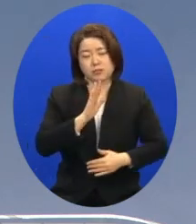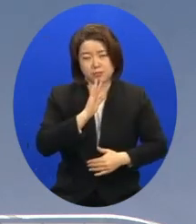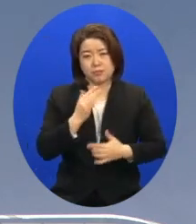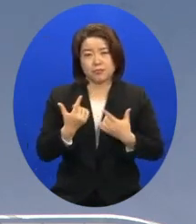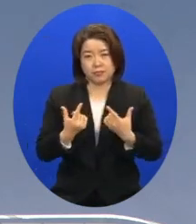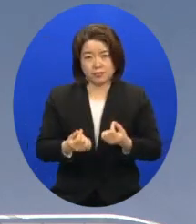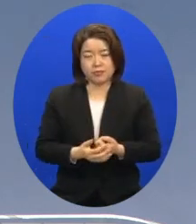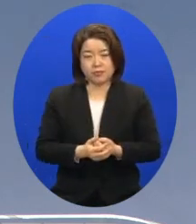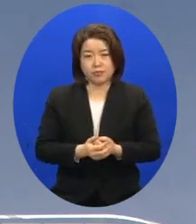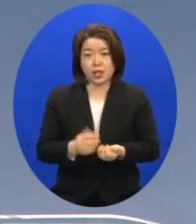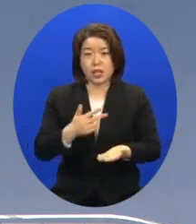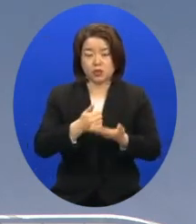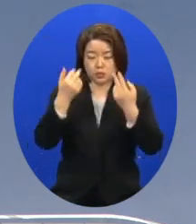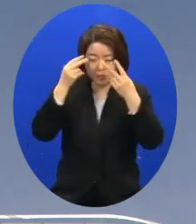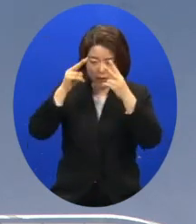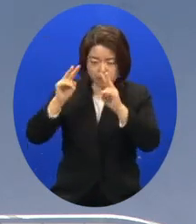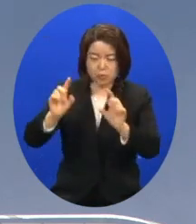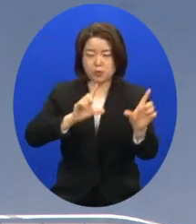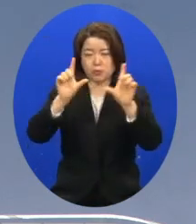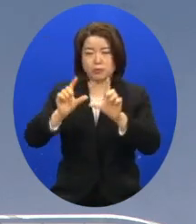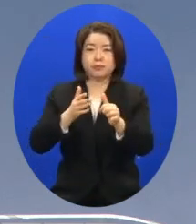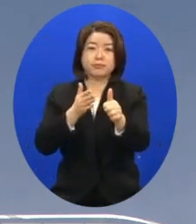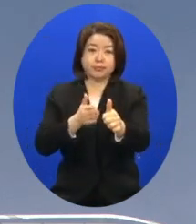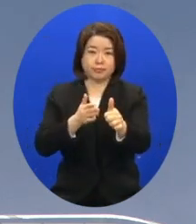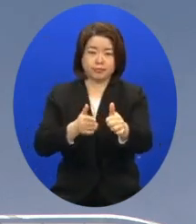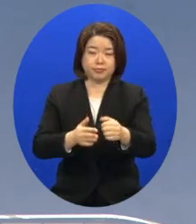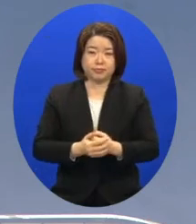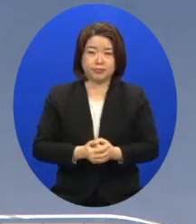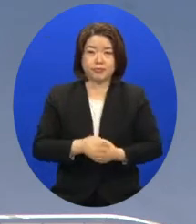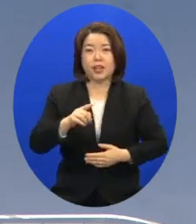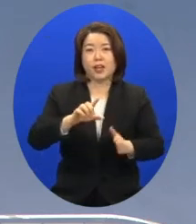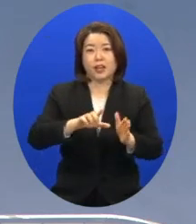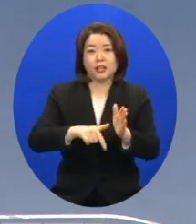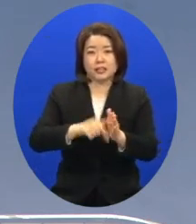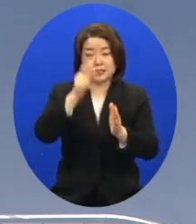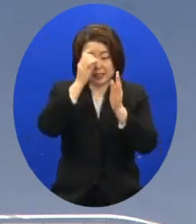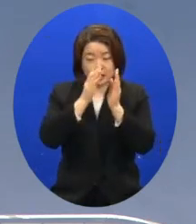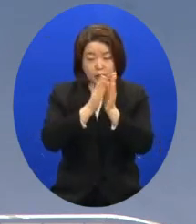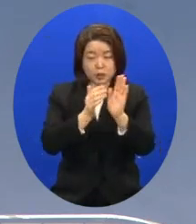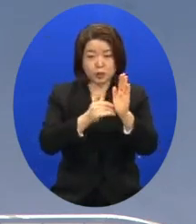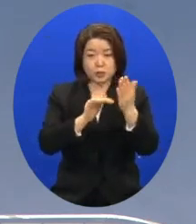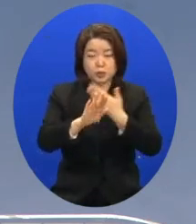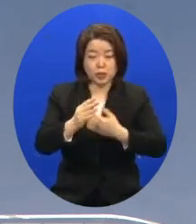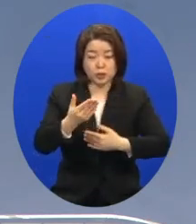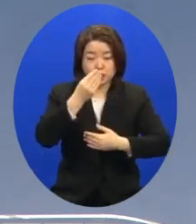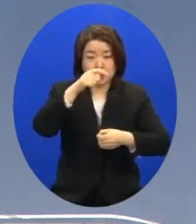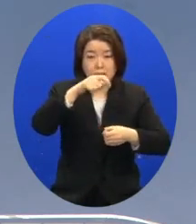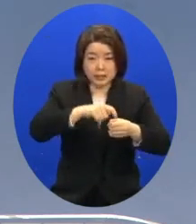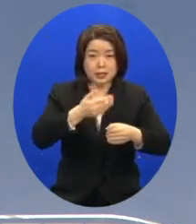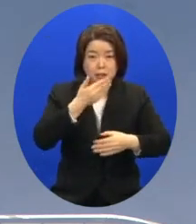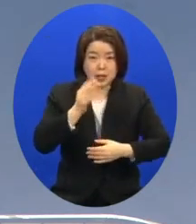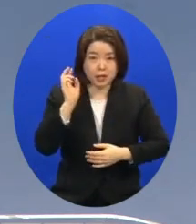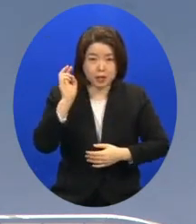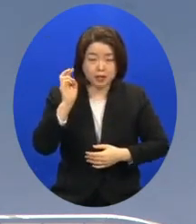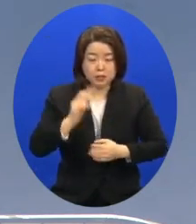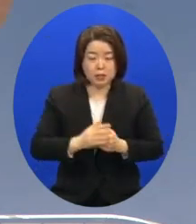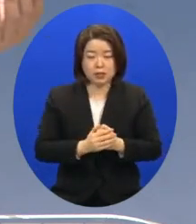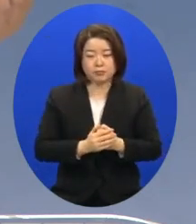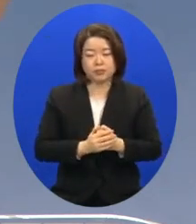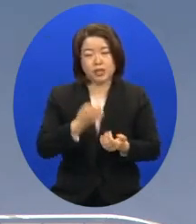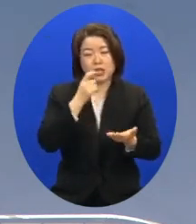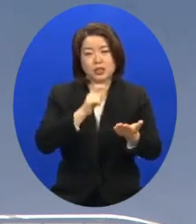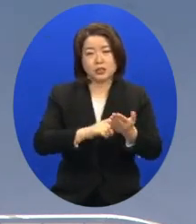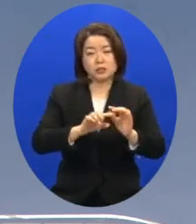주님을 바라 보시고 사셔야 됩니다 이 시간 우리 기도하고 정찰을 바뀌었는데 쉽지 않은 세상에